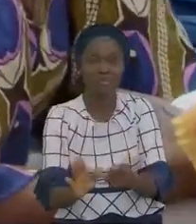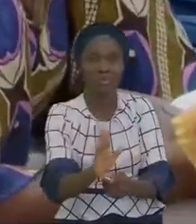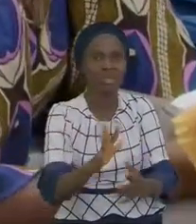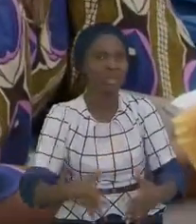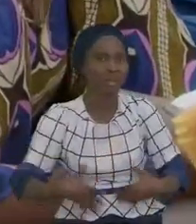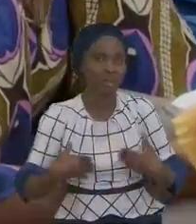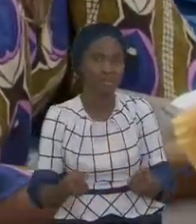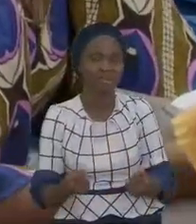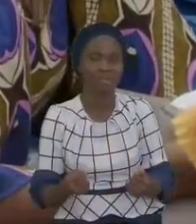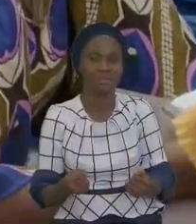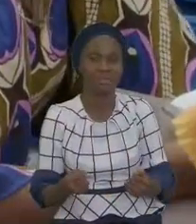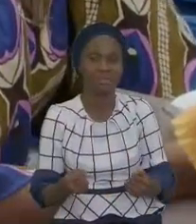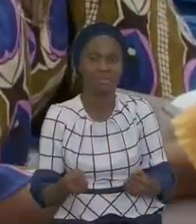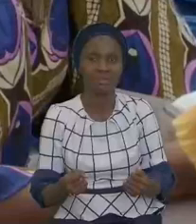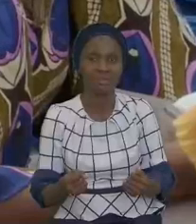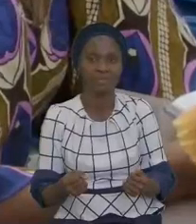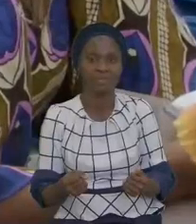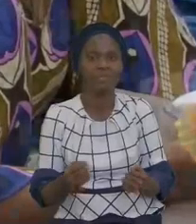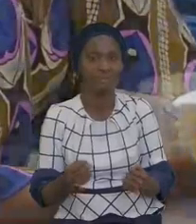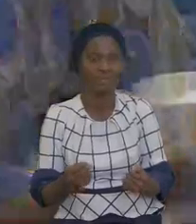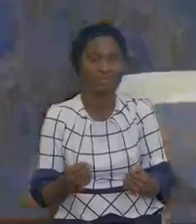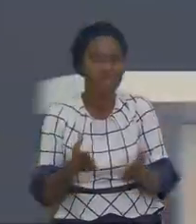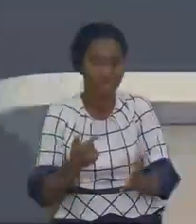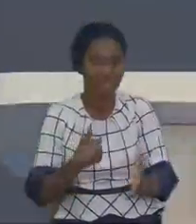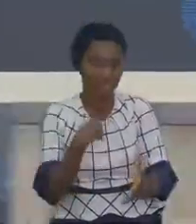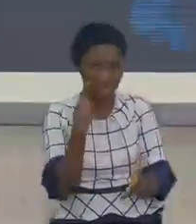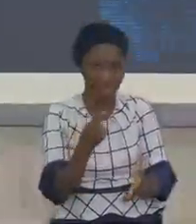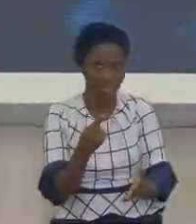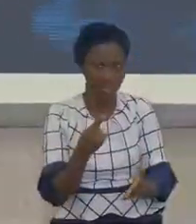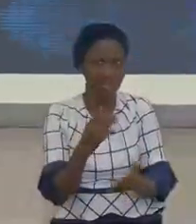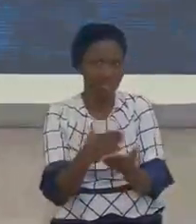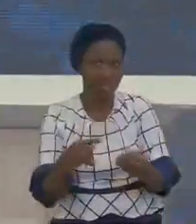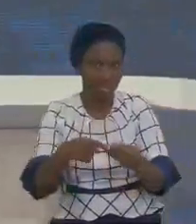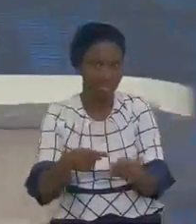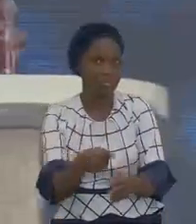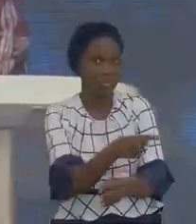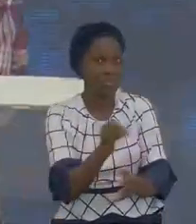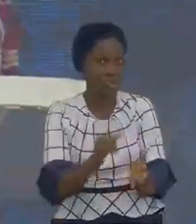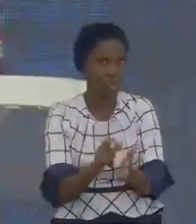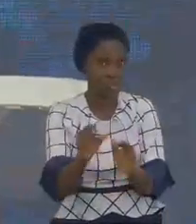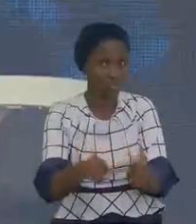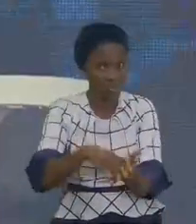Il va vous raconter quelque chose les concernant pour que vous puissiez apprendre de vous-même.